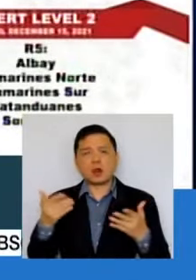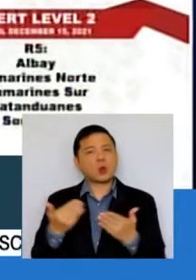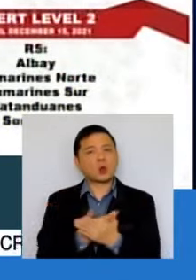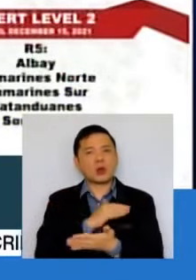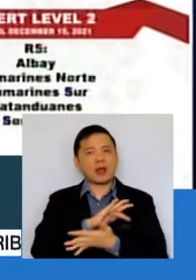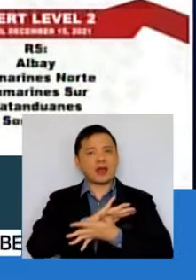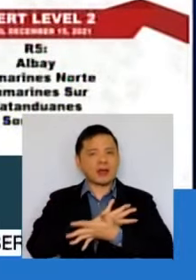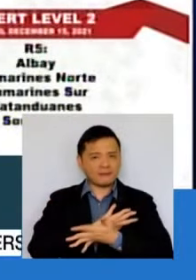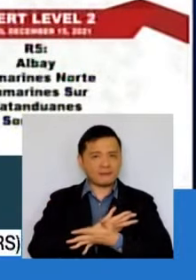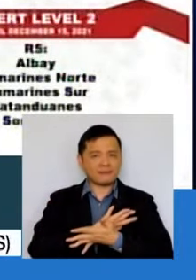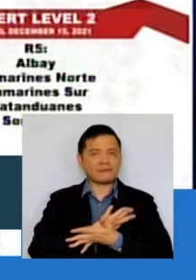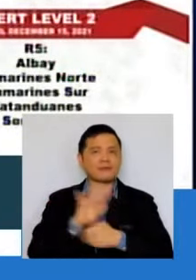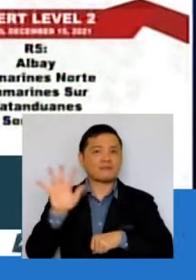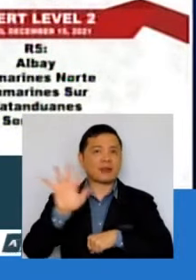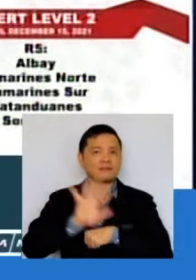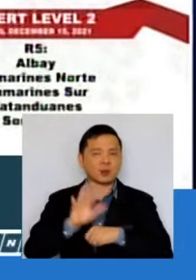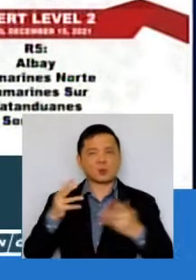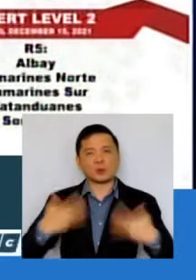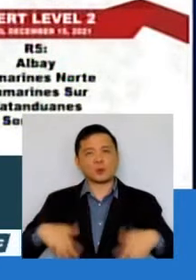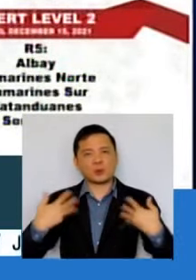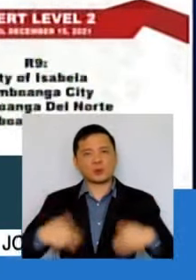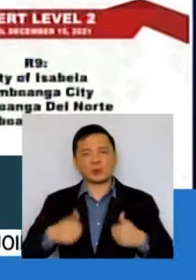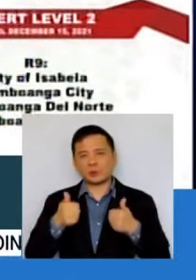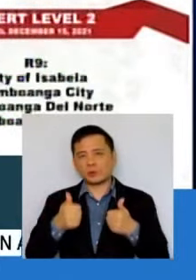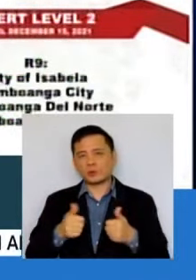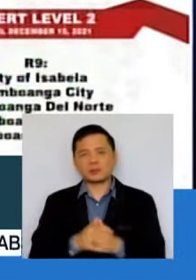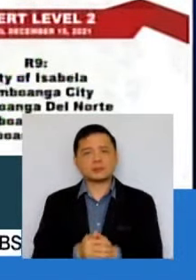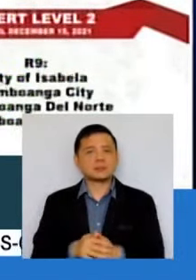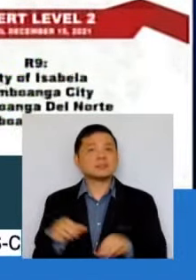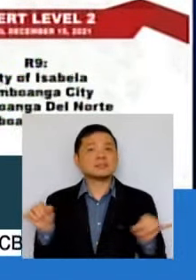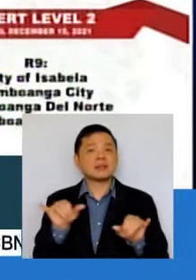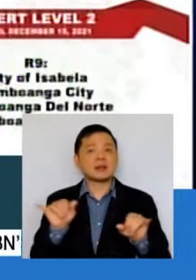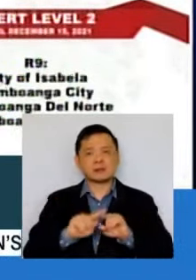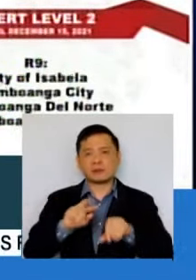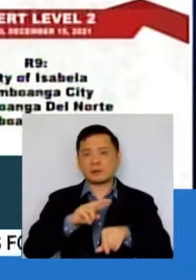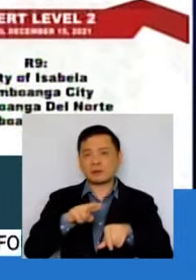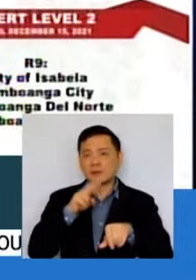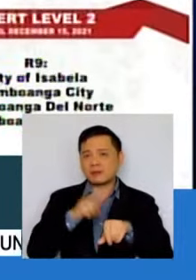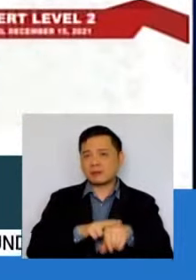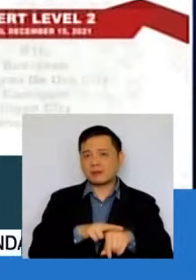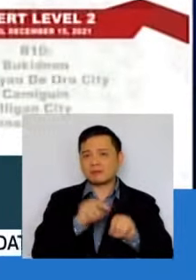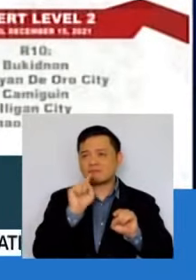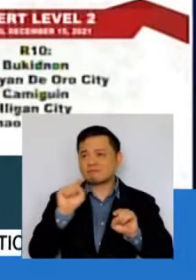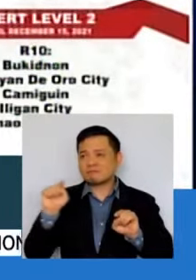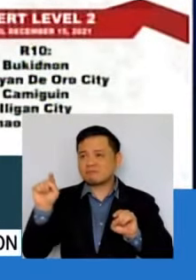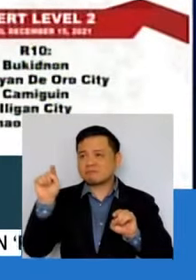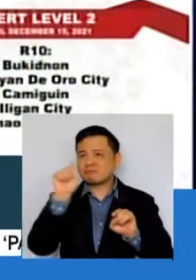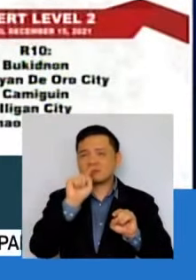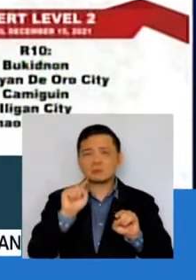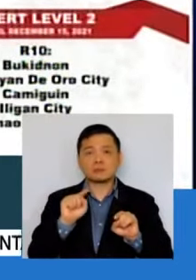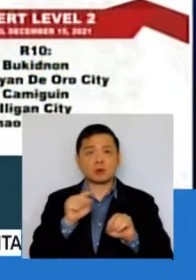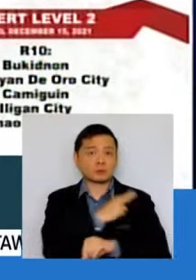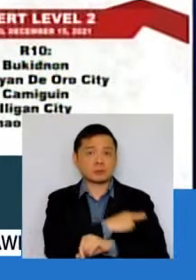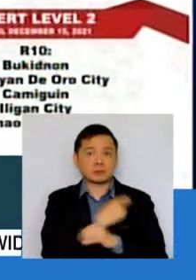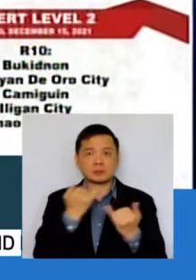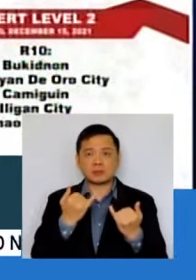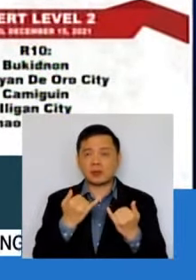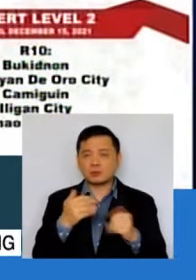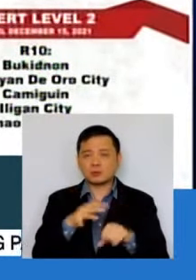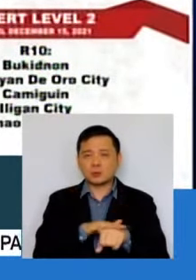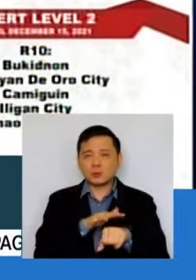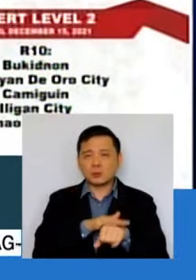last 5 days. Ganun din yan sa lahat ng mga regions. Ang hospitals ngayon ay dahan-dahan na nagbubukas, lalong-lalo na sa